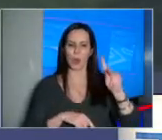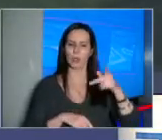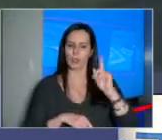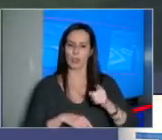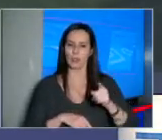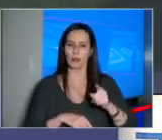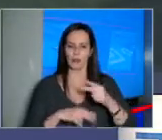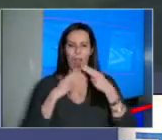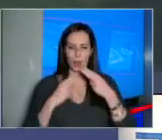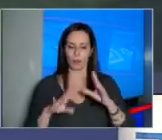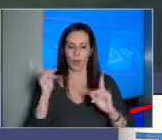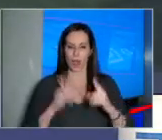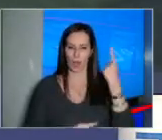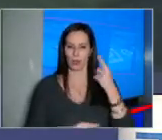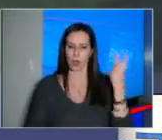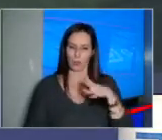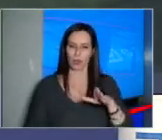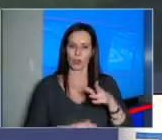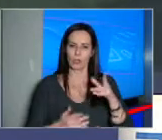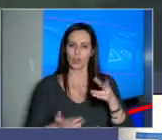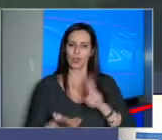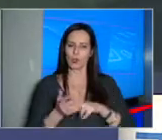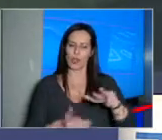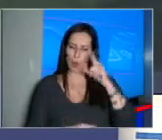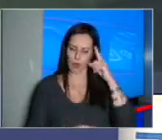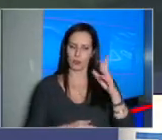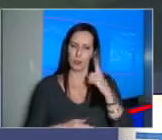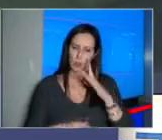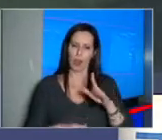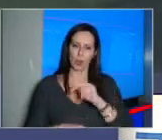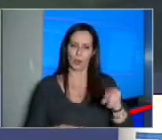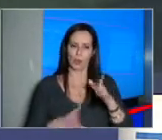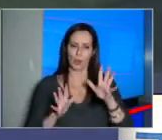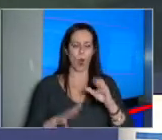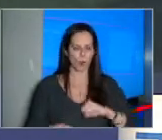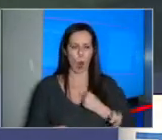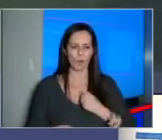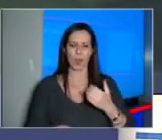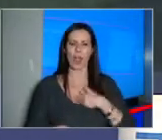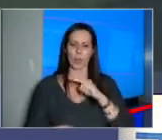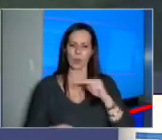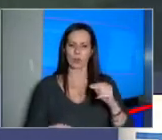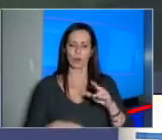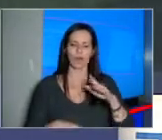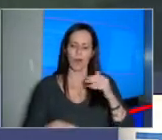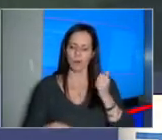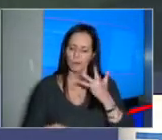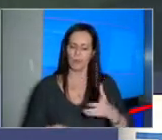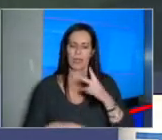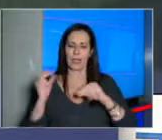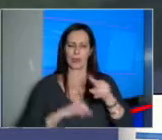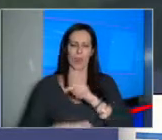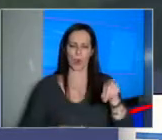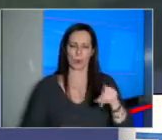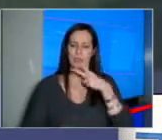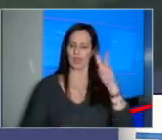תצטרך לתת דין וחשבון על מה שקרה שם. כמובן שזכות הציבור לדעת. תראו, חברות וחברים, הנושא הזה הוא מאוד כואב. הנושא הזה ייפתח עוד הרבה פעמים פה בתוכנית, אני מבטיח